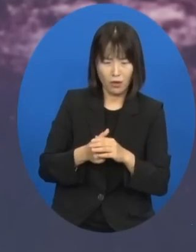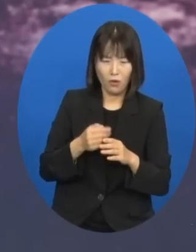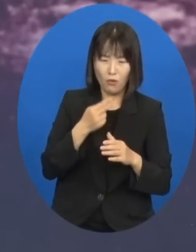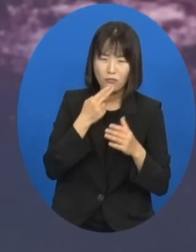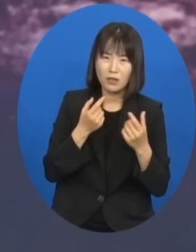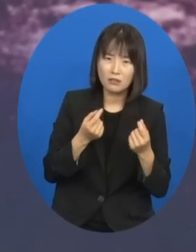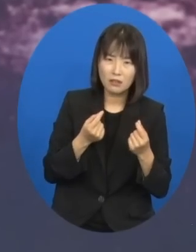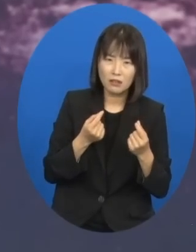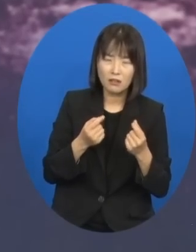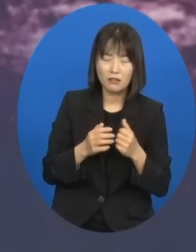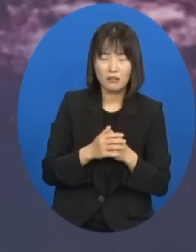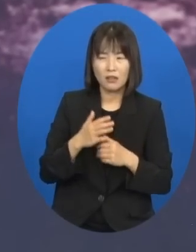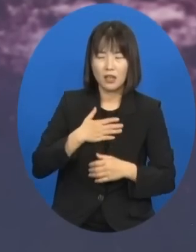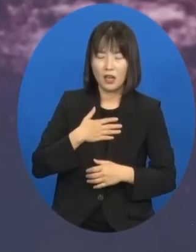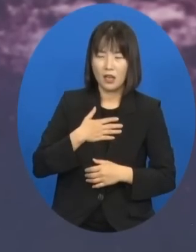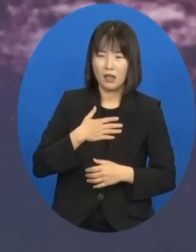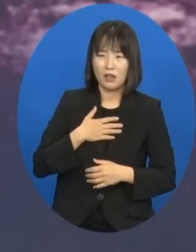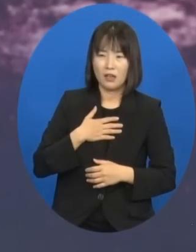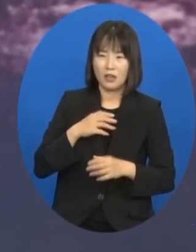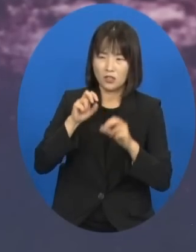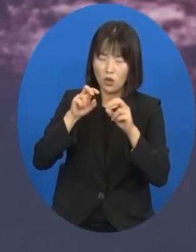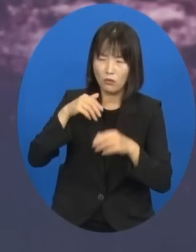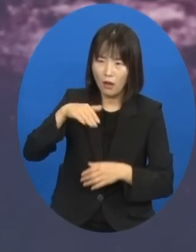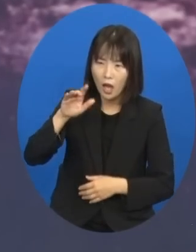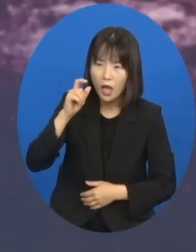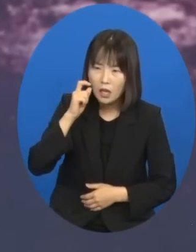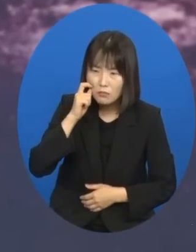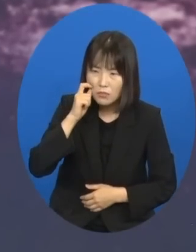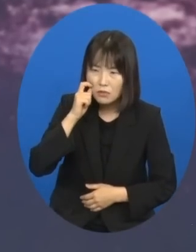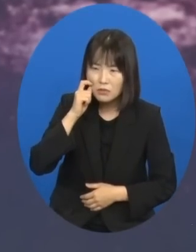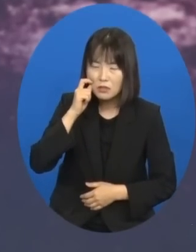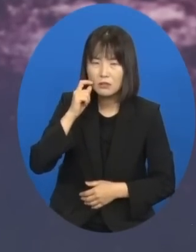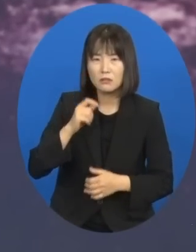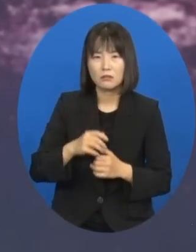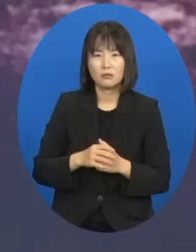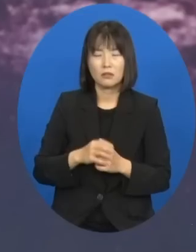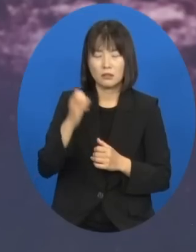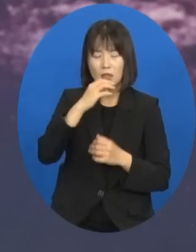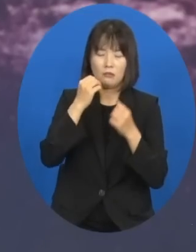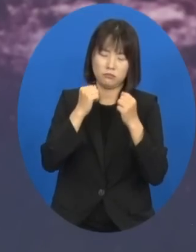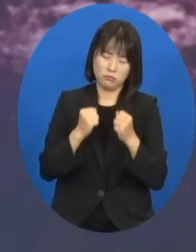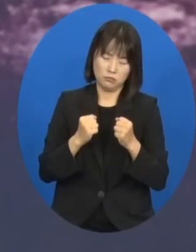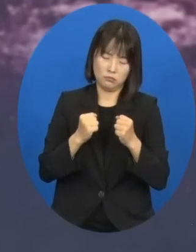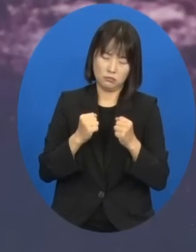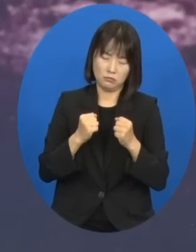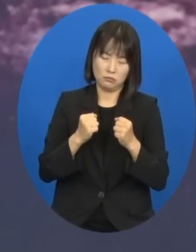나는 어디 뭐 가보지도 못하고 어디 뭐 멀리 뭐 대단한 성교하는 것도 아니고 뭐 그렇게 보이십니까?